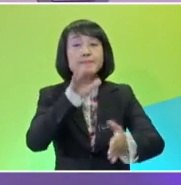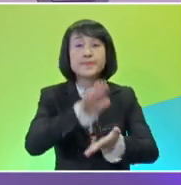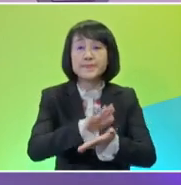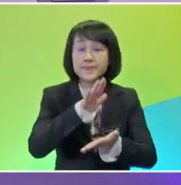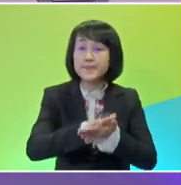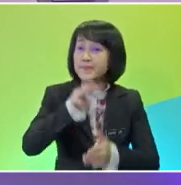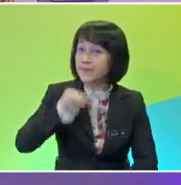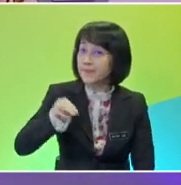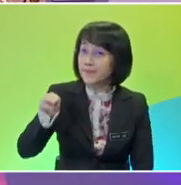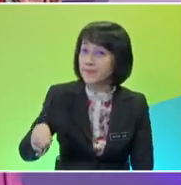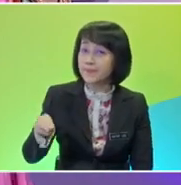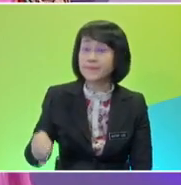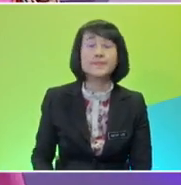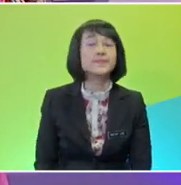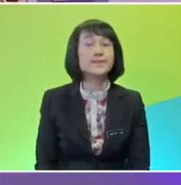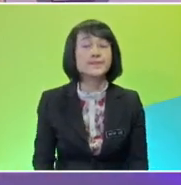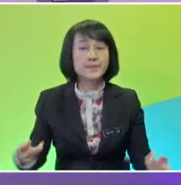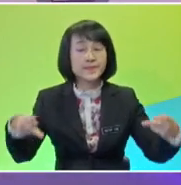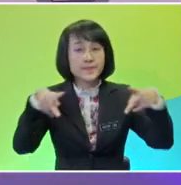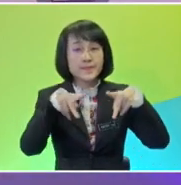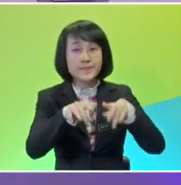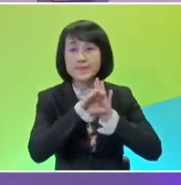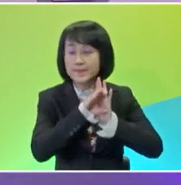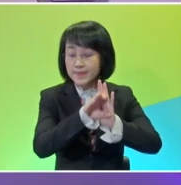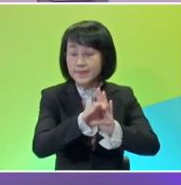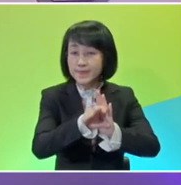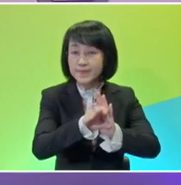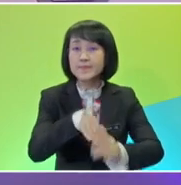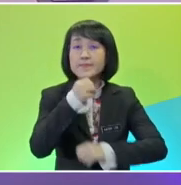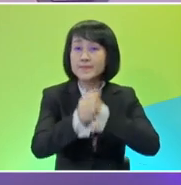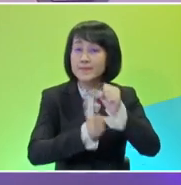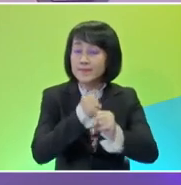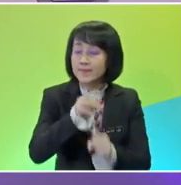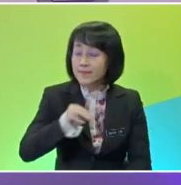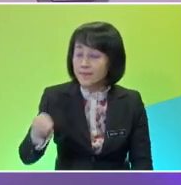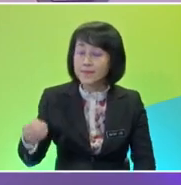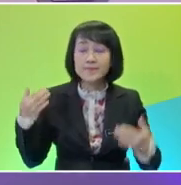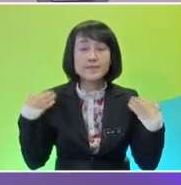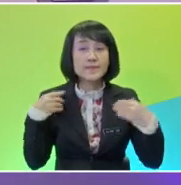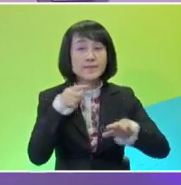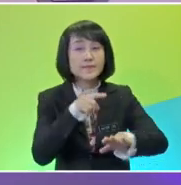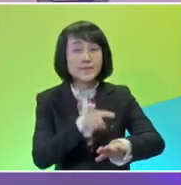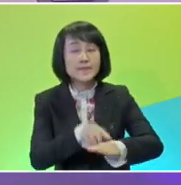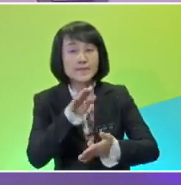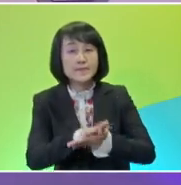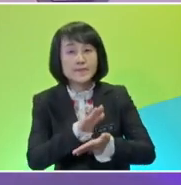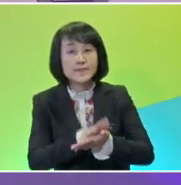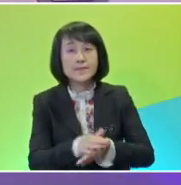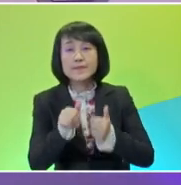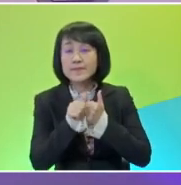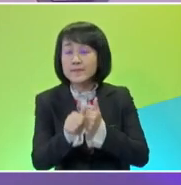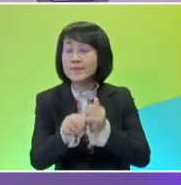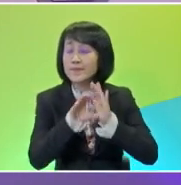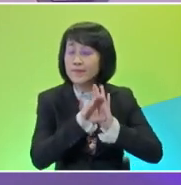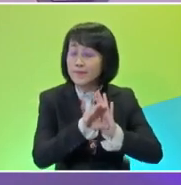kita perlu contoh sifat-sifat murid-murid yang berada di sekolah tadi Nah dengan meneladani sifat-sifat baik